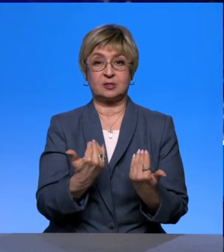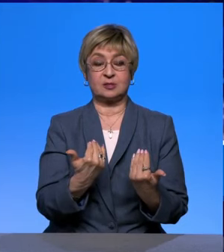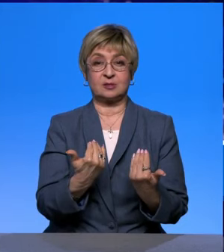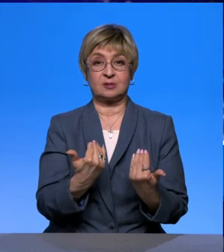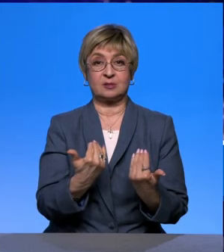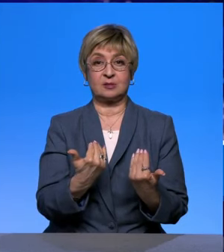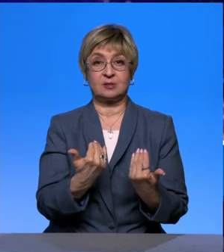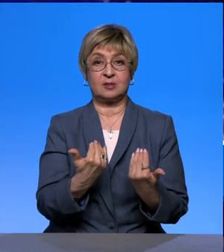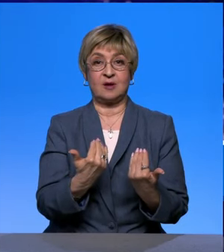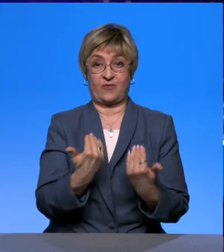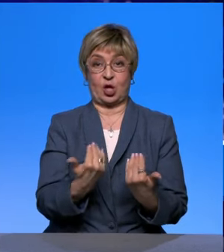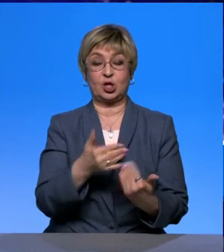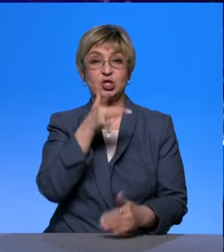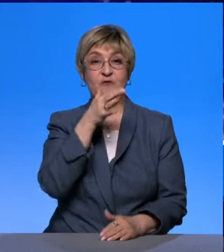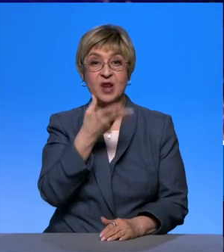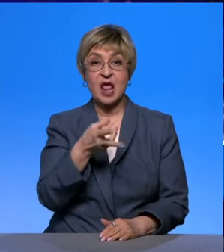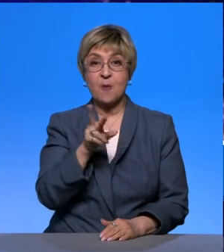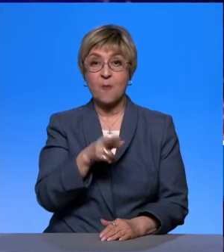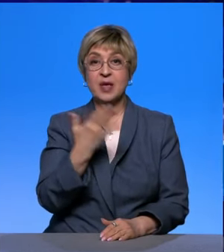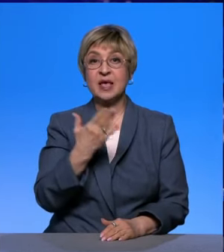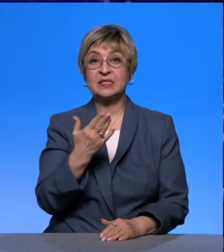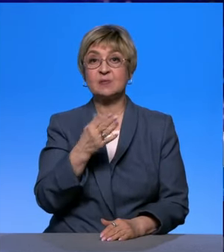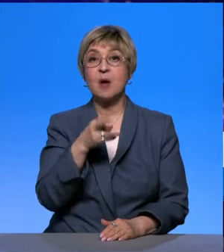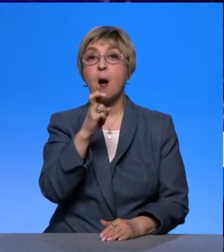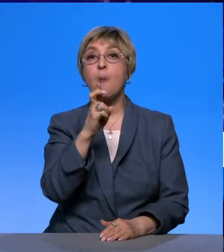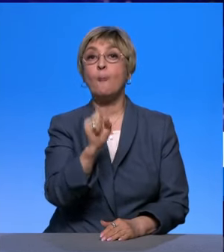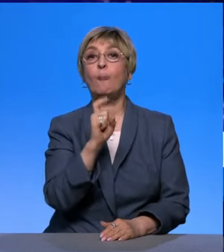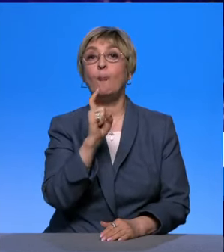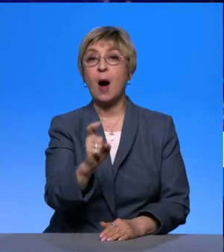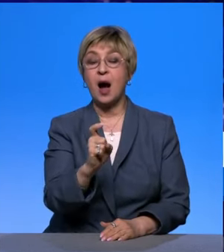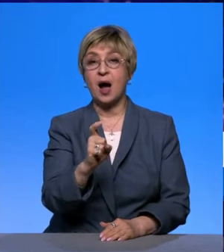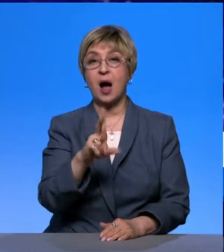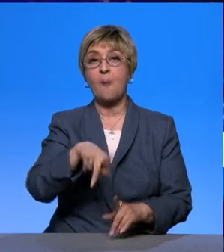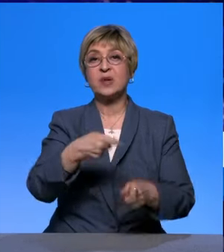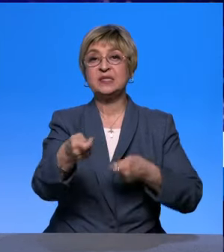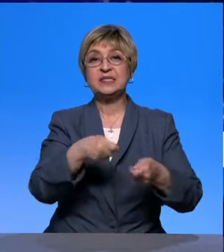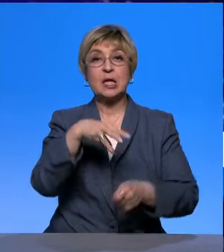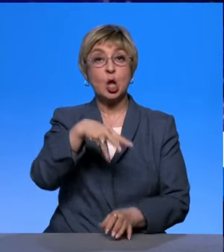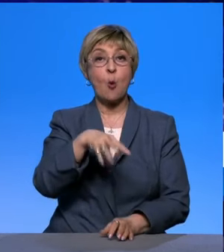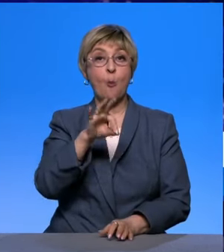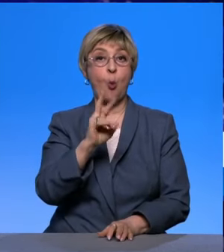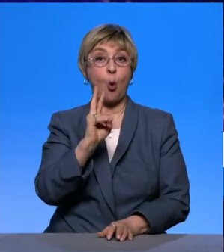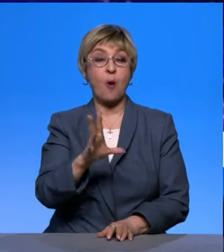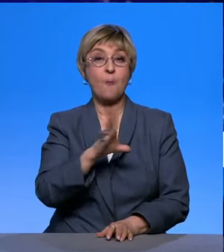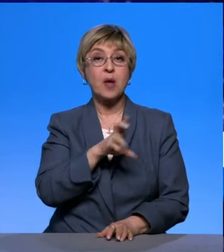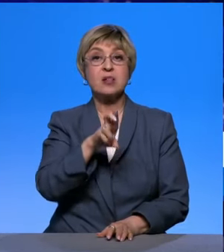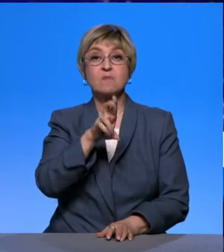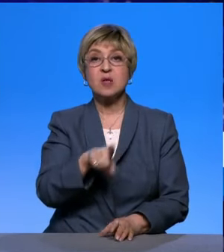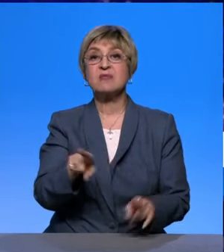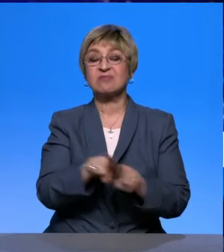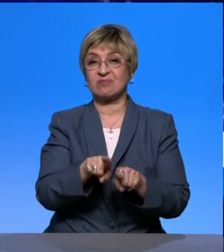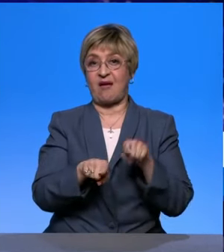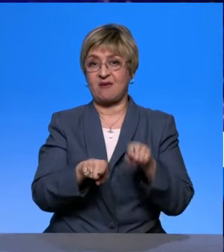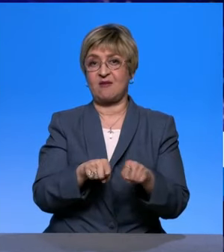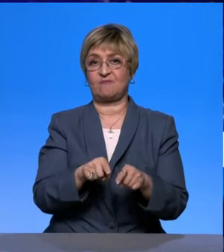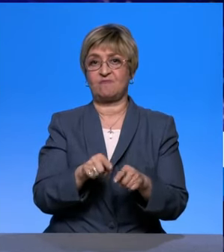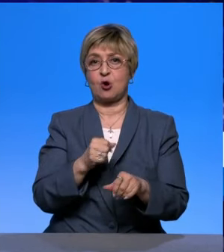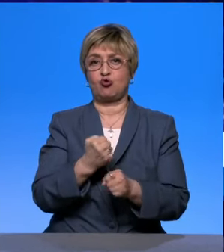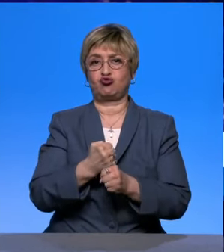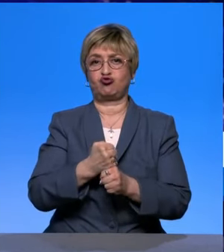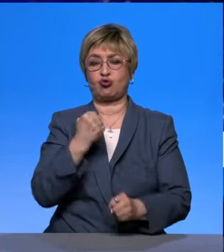в нынешнее время, да, если бы Томас Бах, президент МОК сейчас, был бы таким последовательным и жестким,